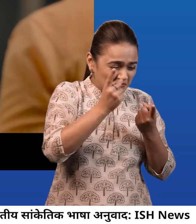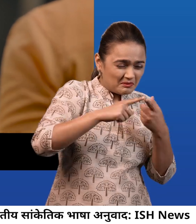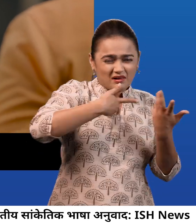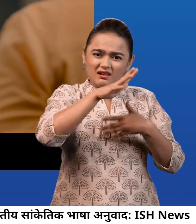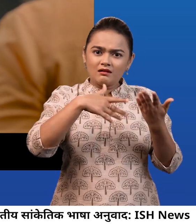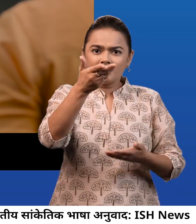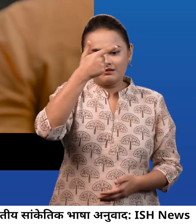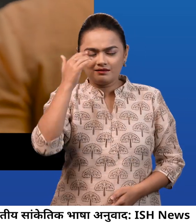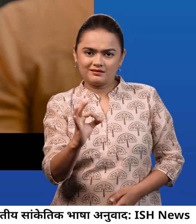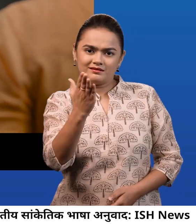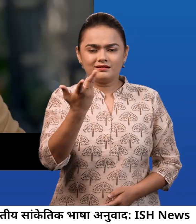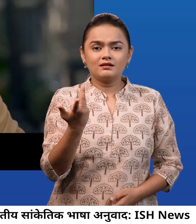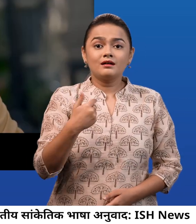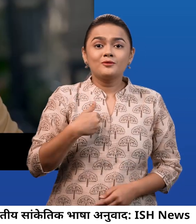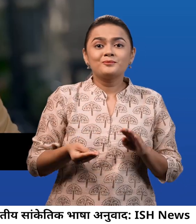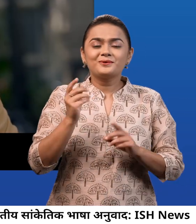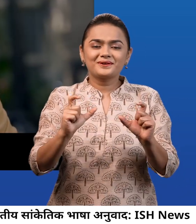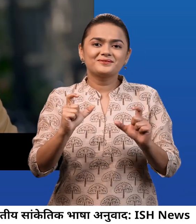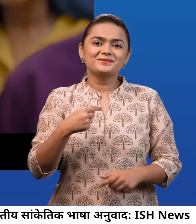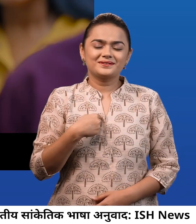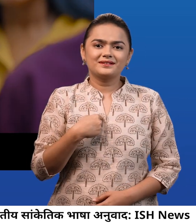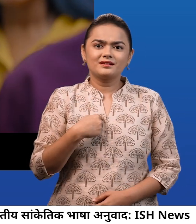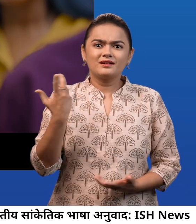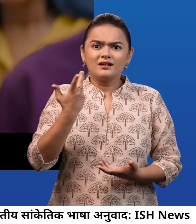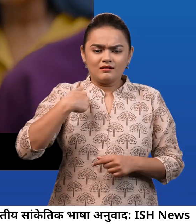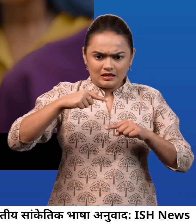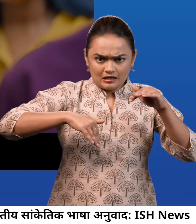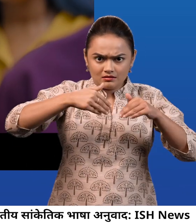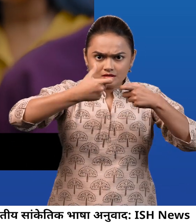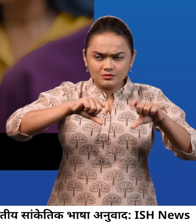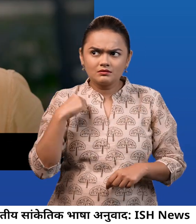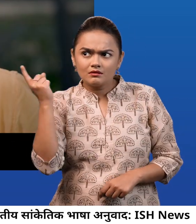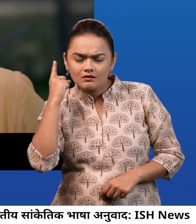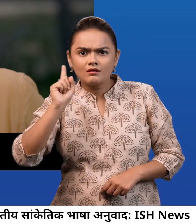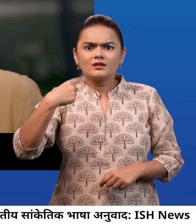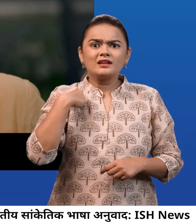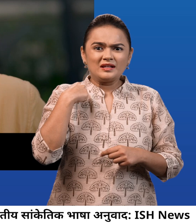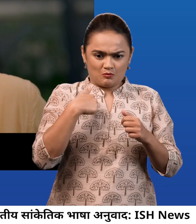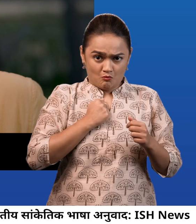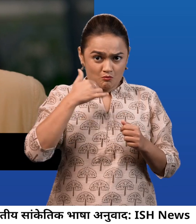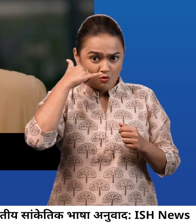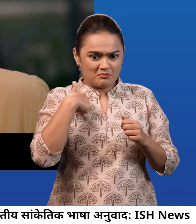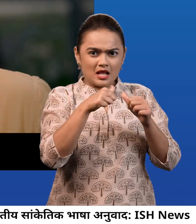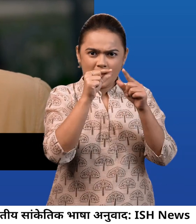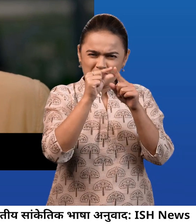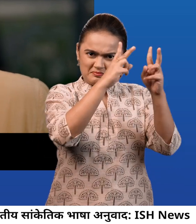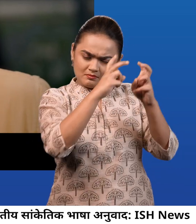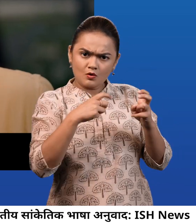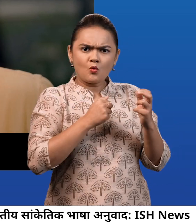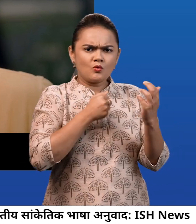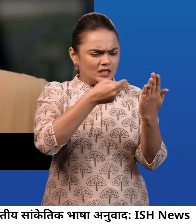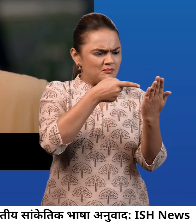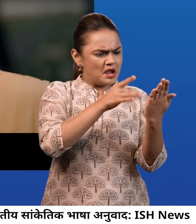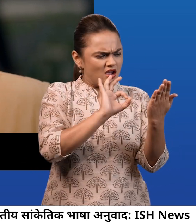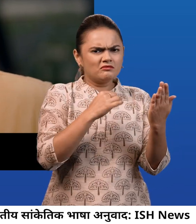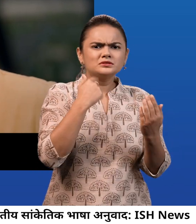गोंधळ झालाय, तुमचं बरं आलं. मी गोंधळ होऊच नाही दिला. निवडणूक आयोगाचं ऐकलं आणि वेळेत वोटर हेल्पलाईन ऍपवर जाऊन मतदार यादीत